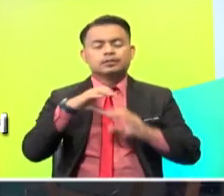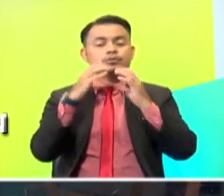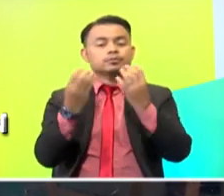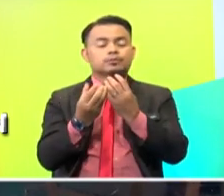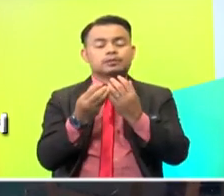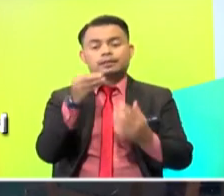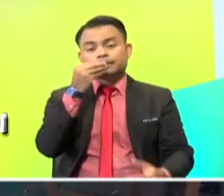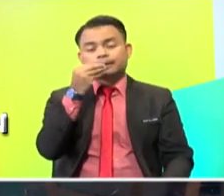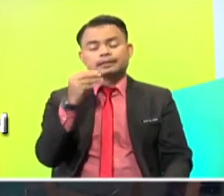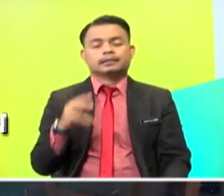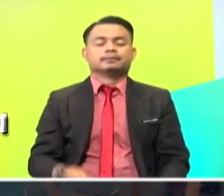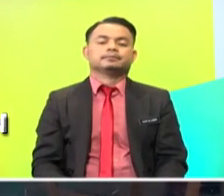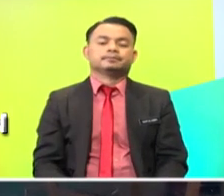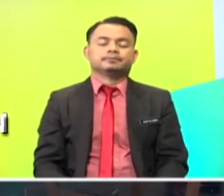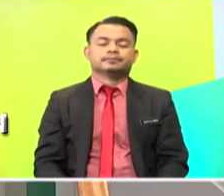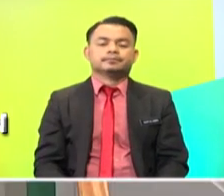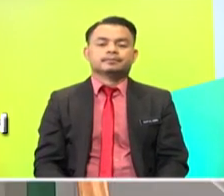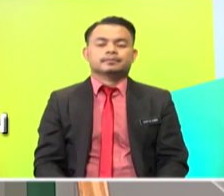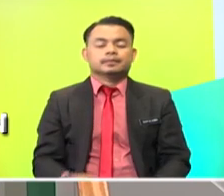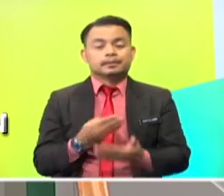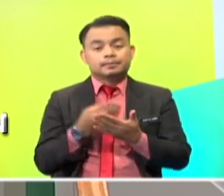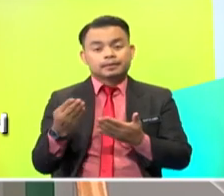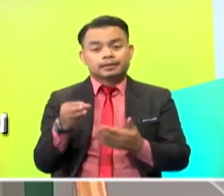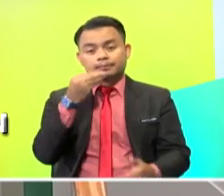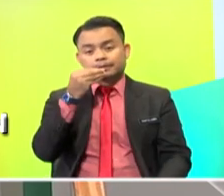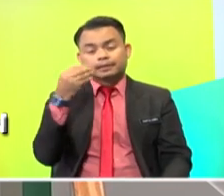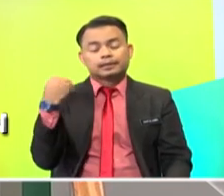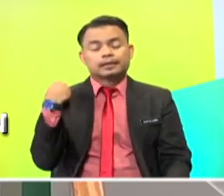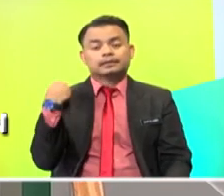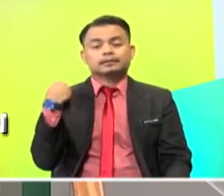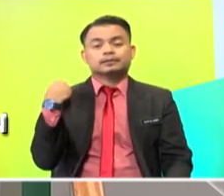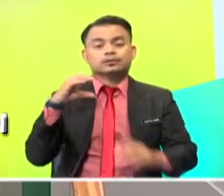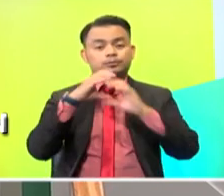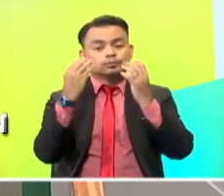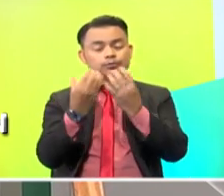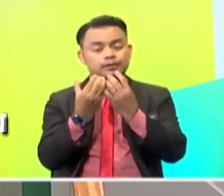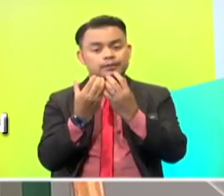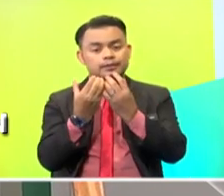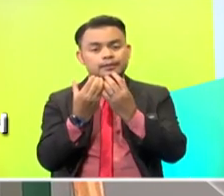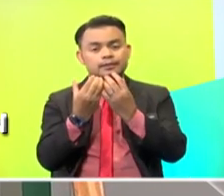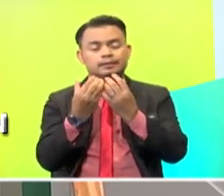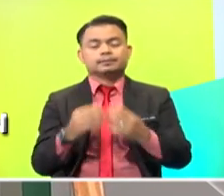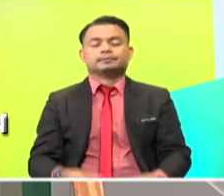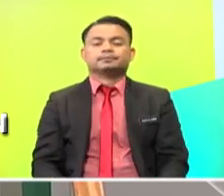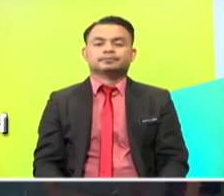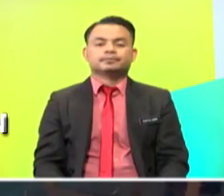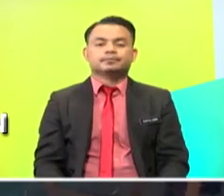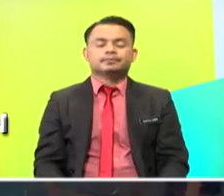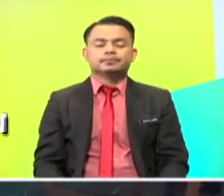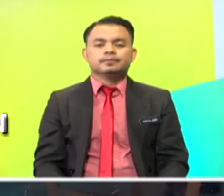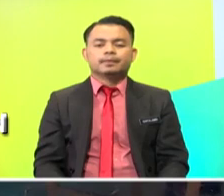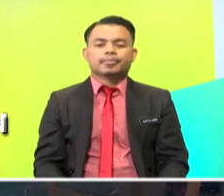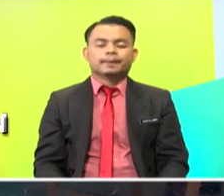kumpulan makanan bahan makanan ini keunggulannya Yang Tersendiri Fika tahu tak saya tak pasti checklist